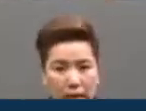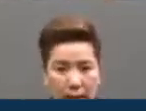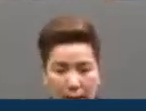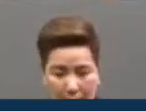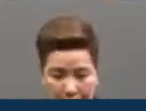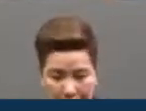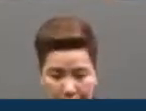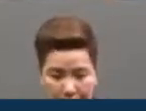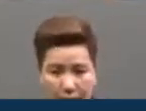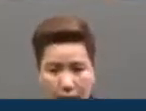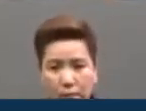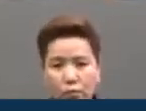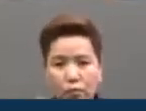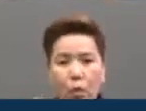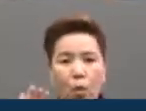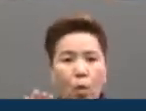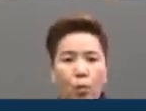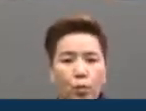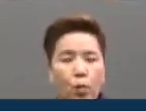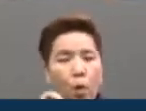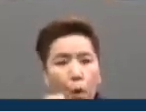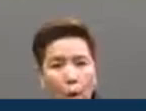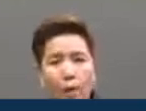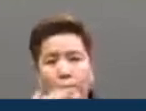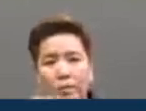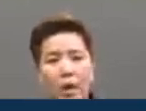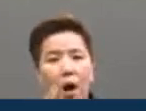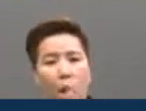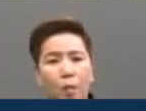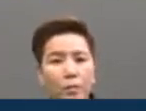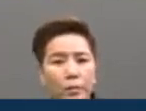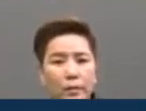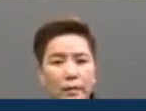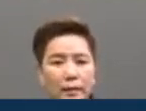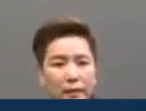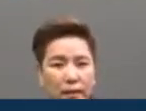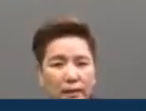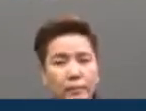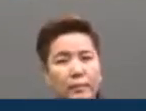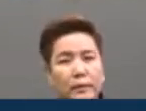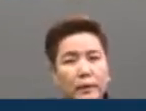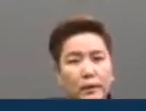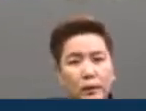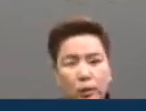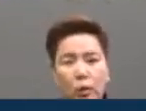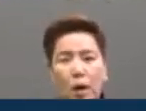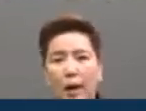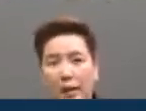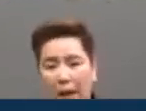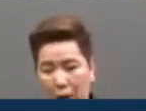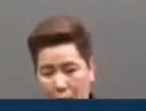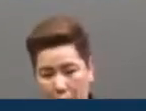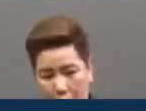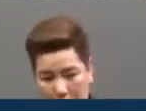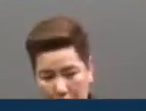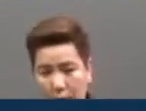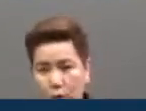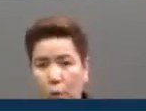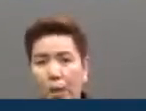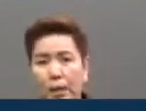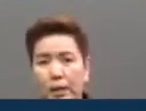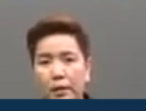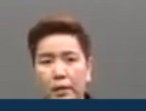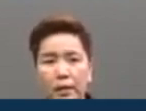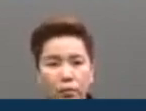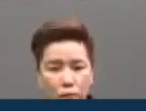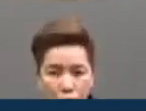งมีความเห็นตรงกันที่จะระงับมาตรการปิดโรงงานผลิตน้ำตาลทั่วประเทศในวันที่6พฤศจิกายนนี้ไว้ก่อนซึ่งคาดว่